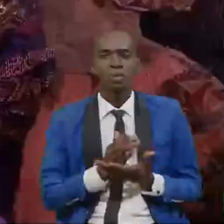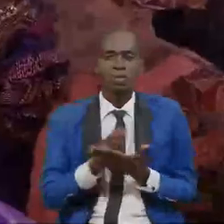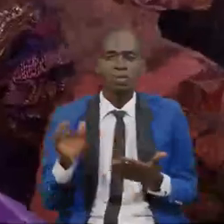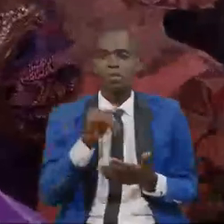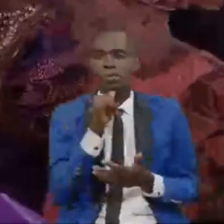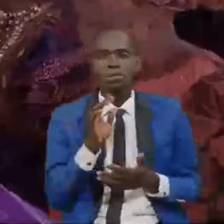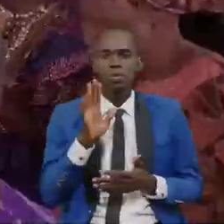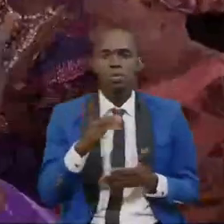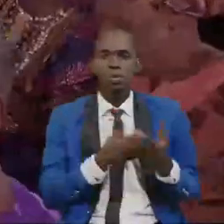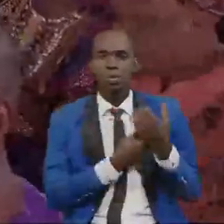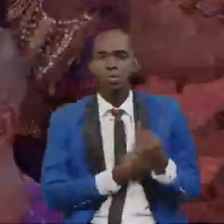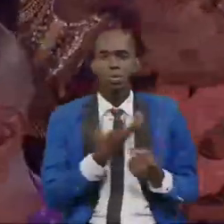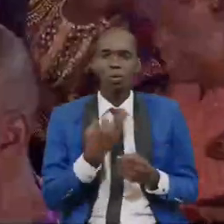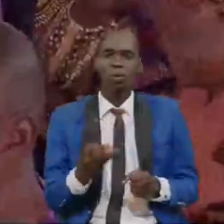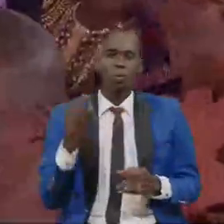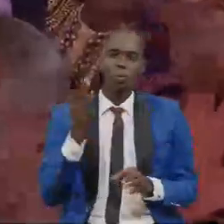L'assurance de la foi.